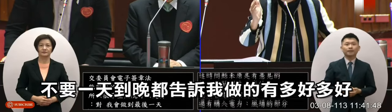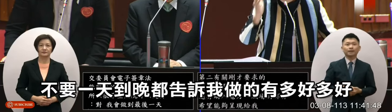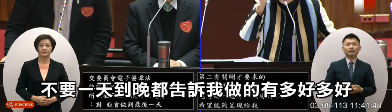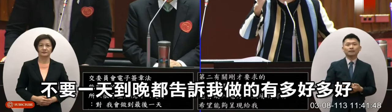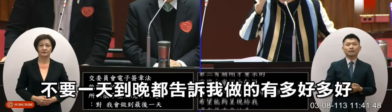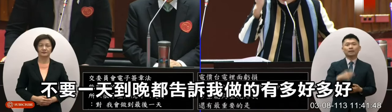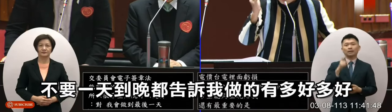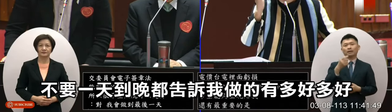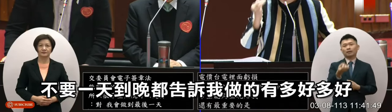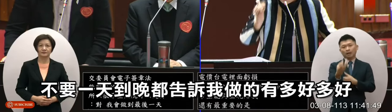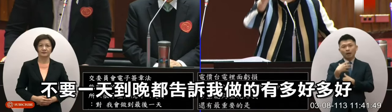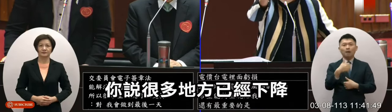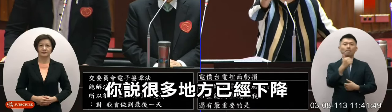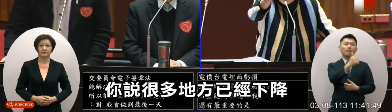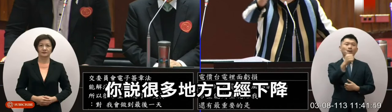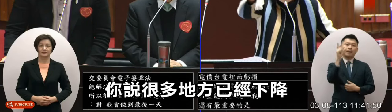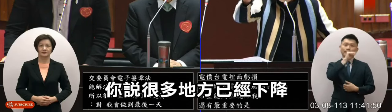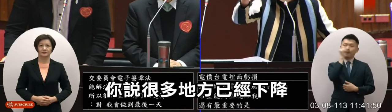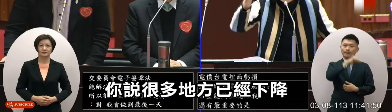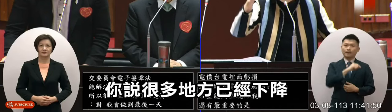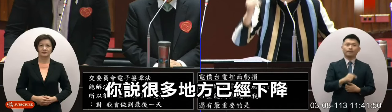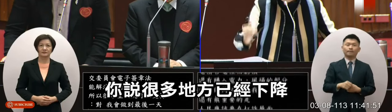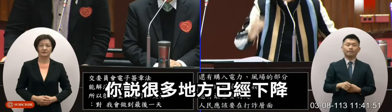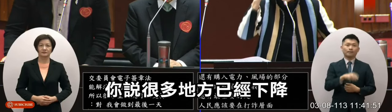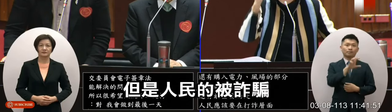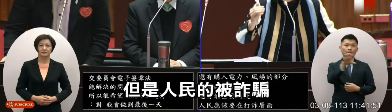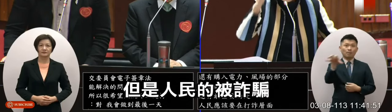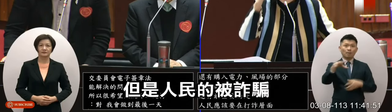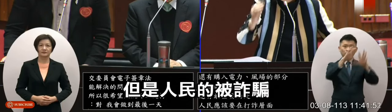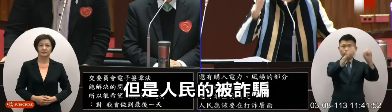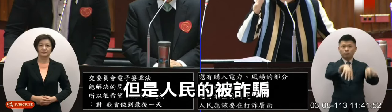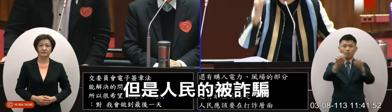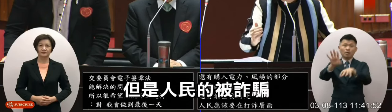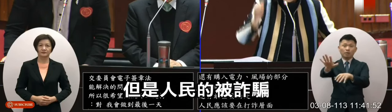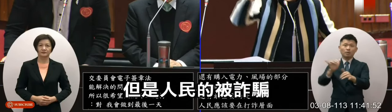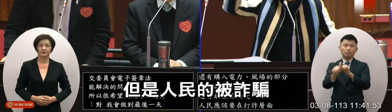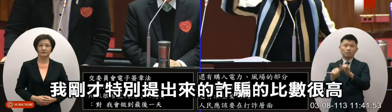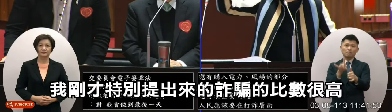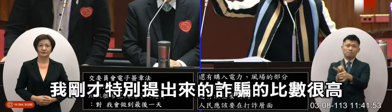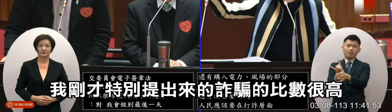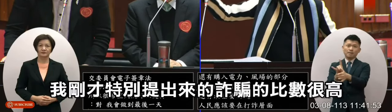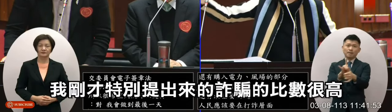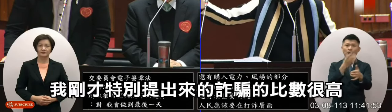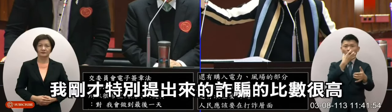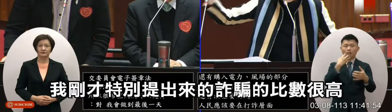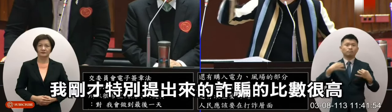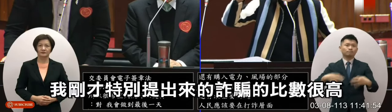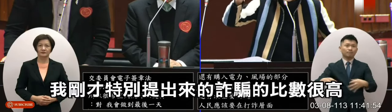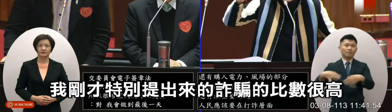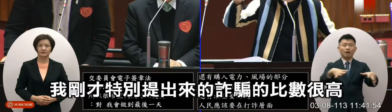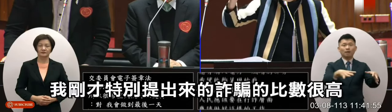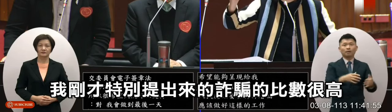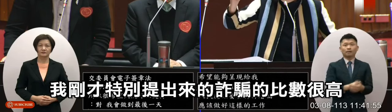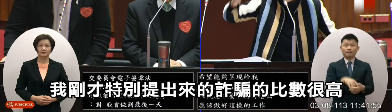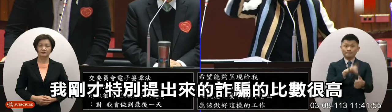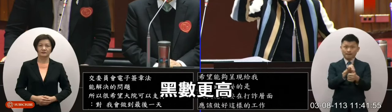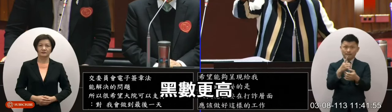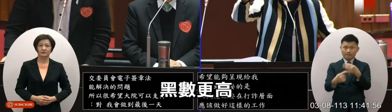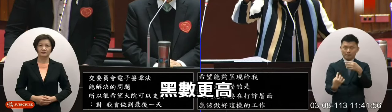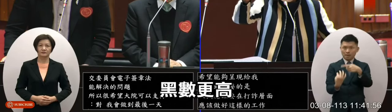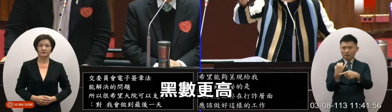都告诉我做了有多好多好。你说很多地方已经下降，但是人民的被诈骗，我刚才特别提出来了，诈骗的比数很